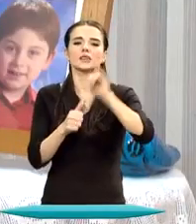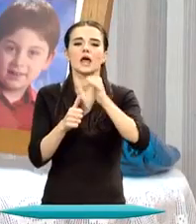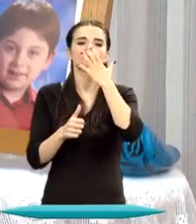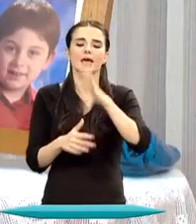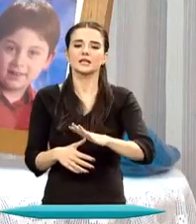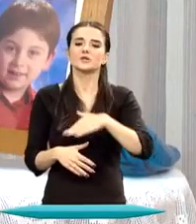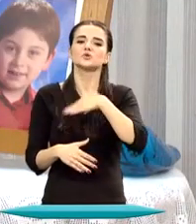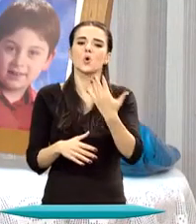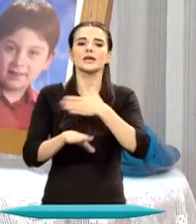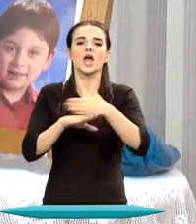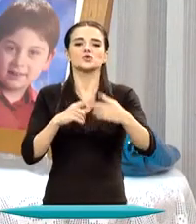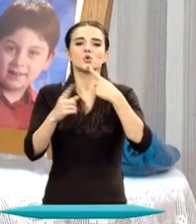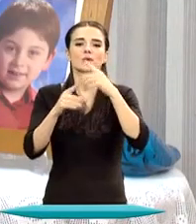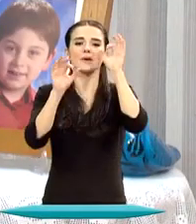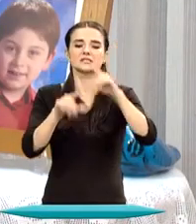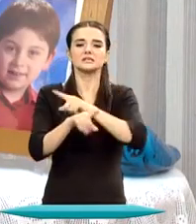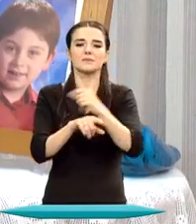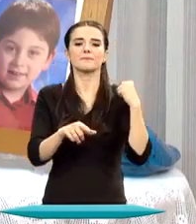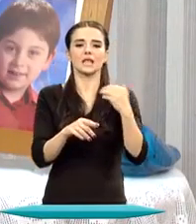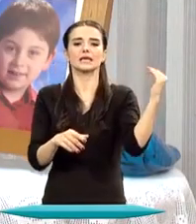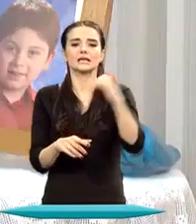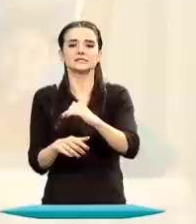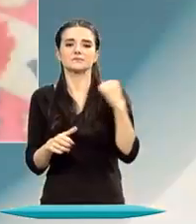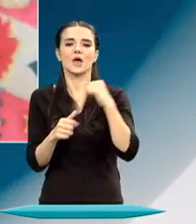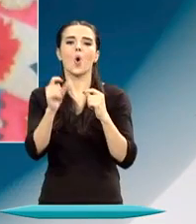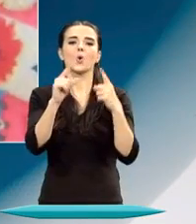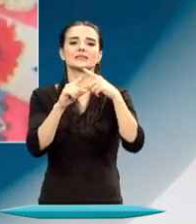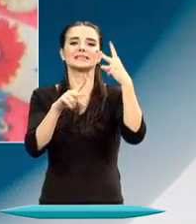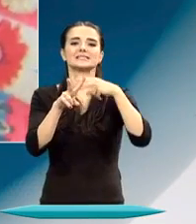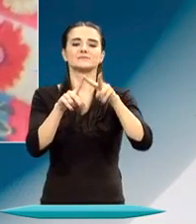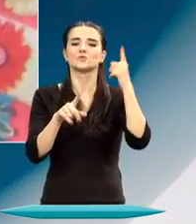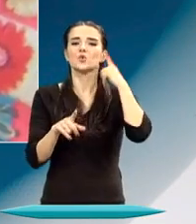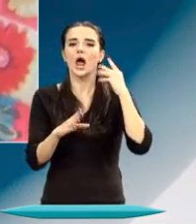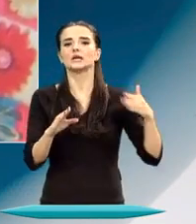bekleyin, sonra geç konuştu diye gelirsiniz, yine otizmi duyar gidersiniz dedi.